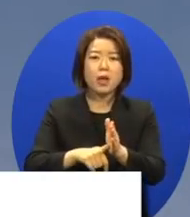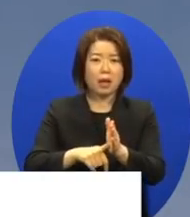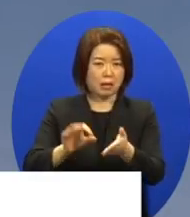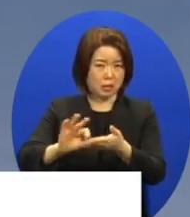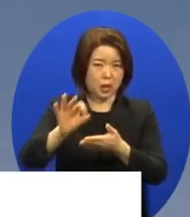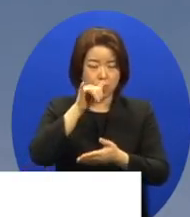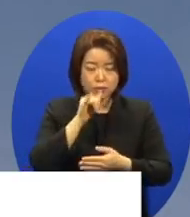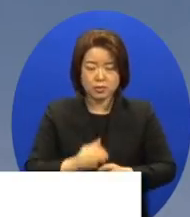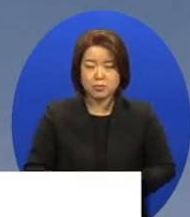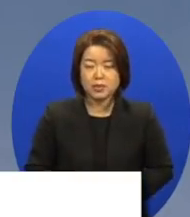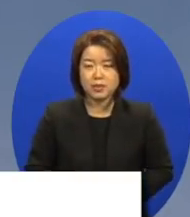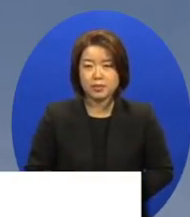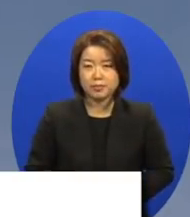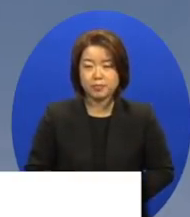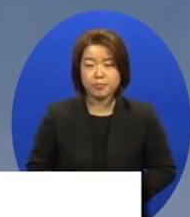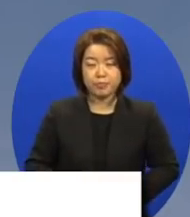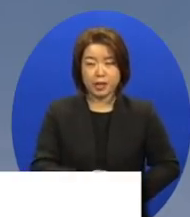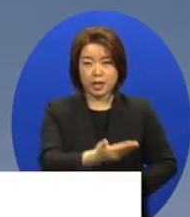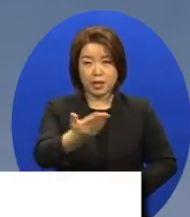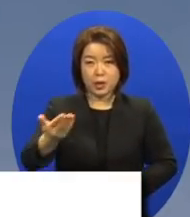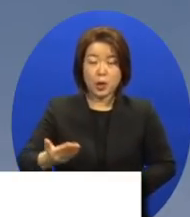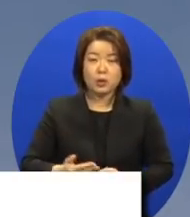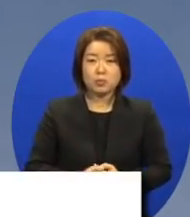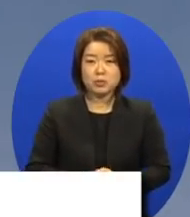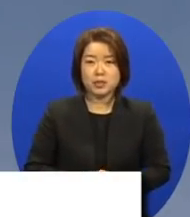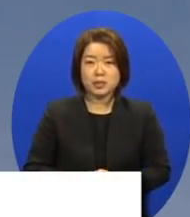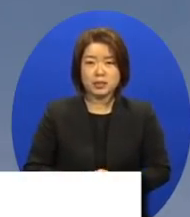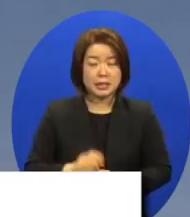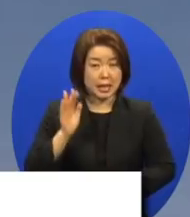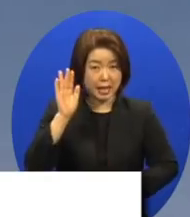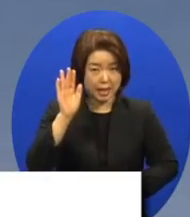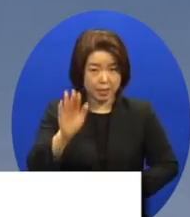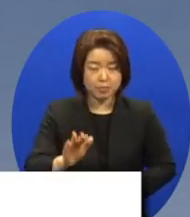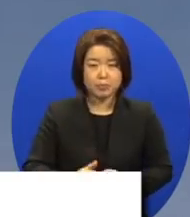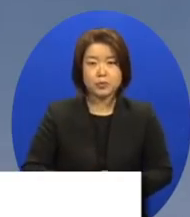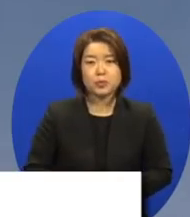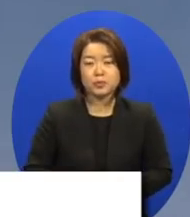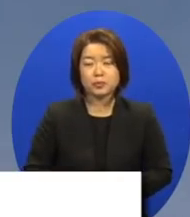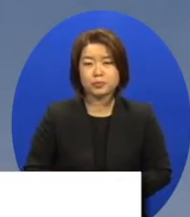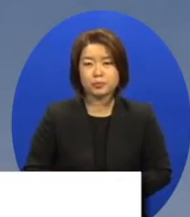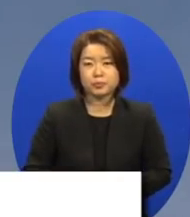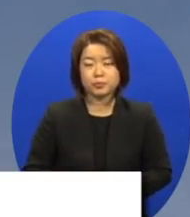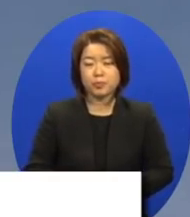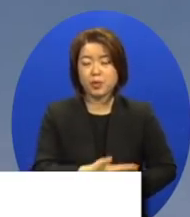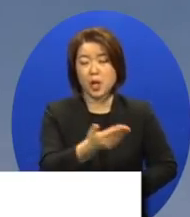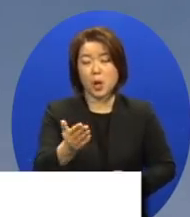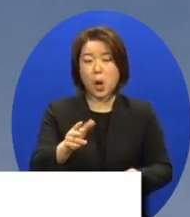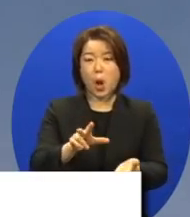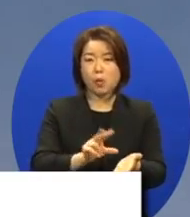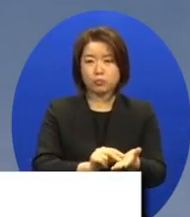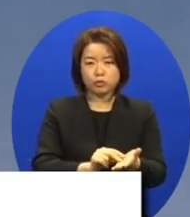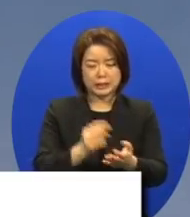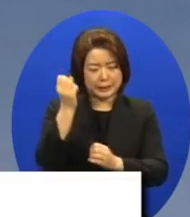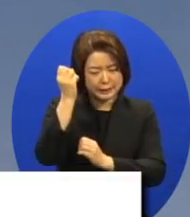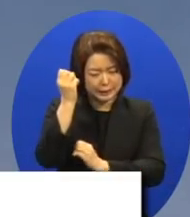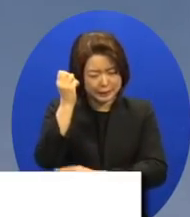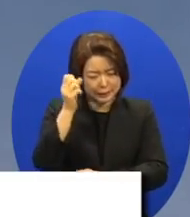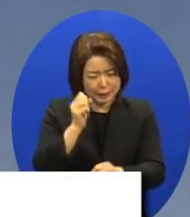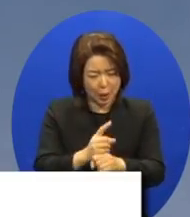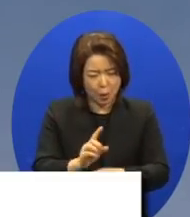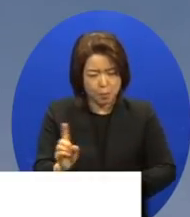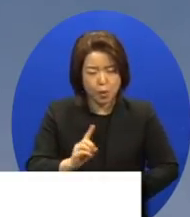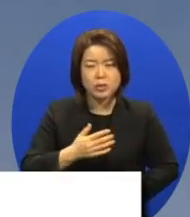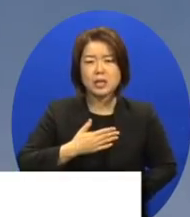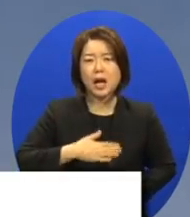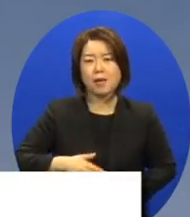여러분 여러분들이 2 3 여러분의 문제의 본질을 알아야 합니다